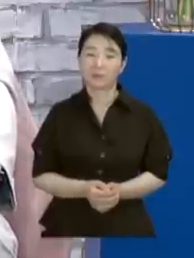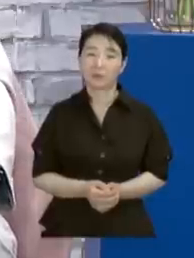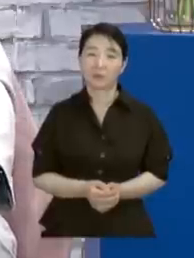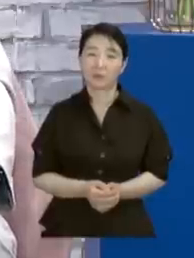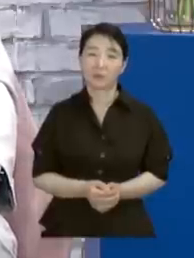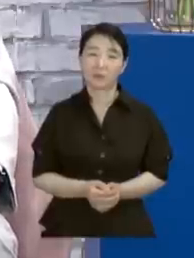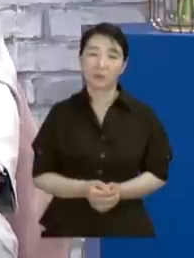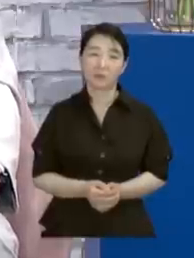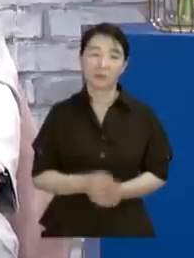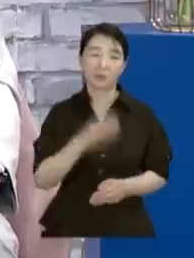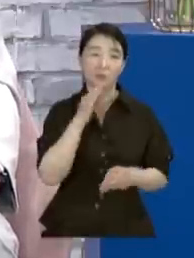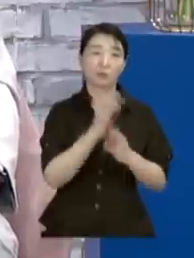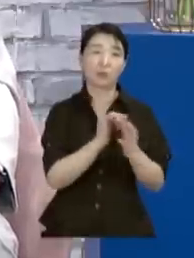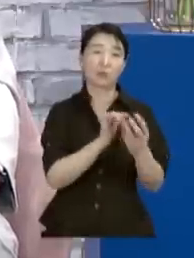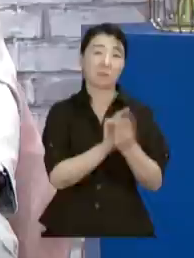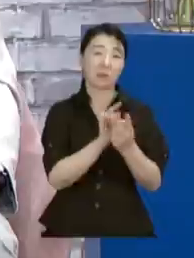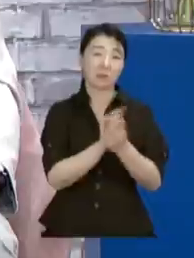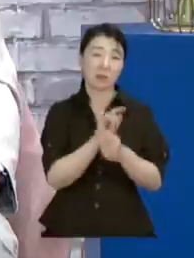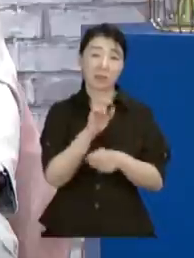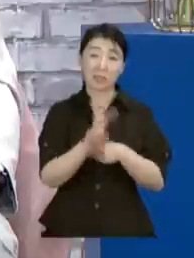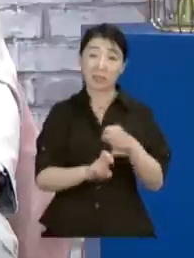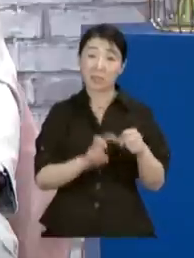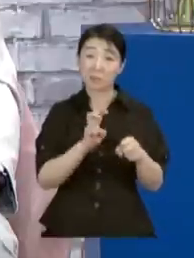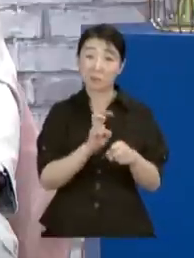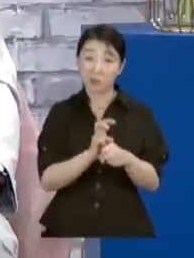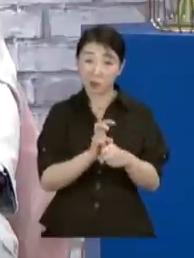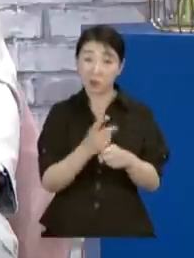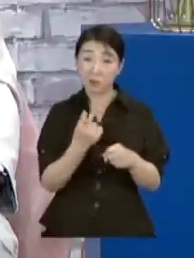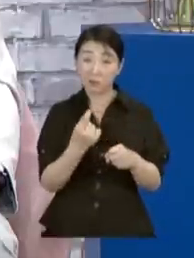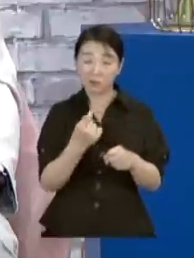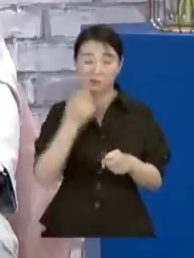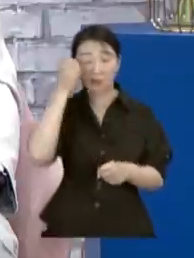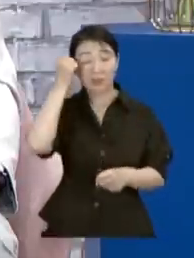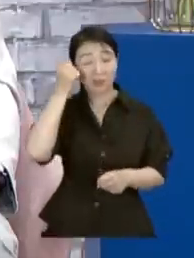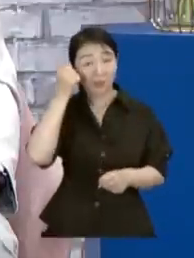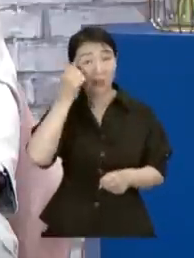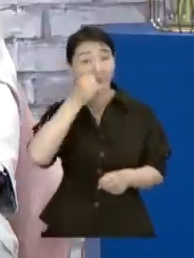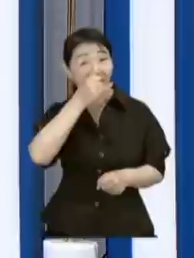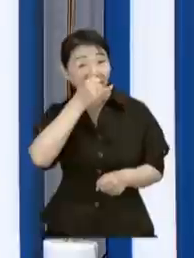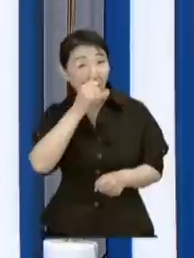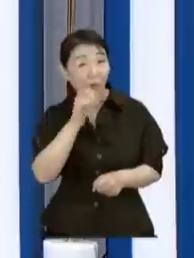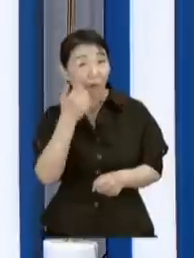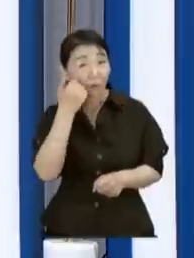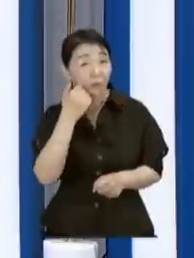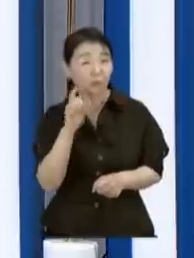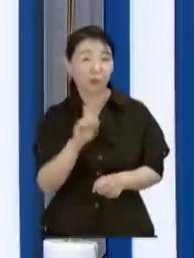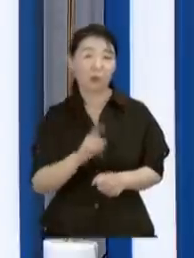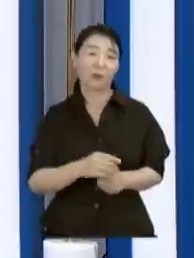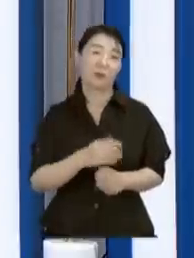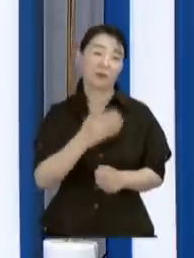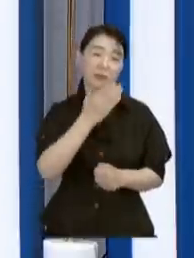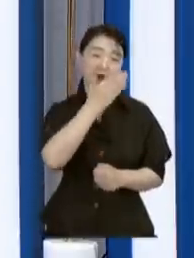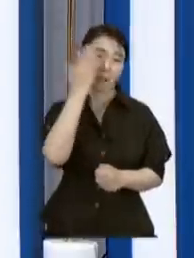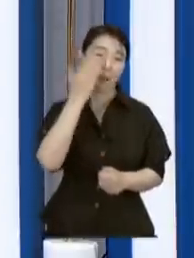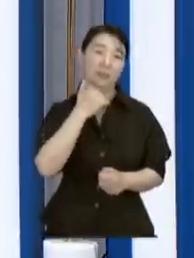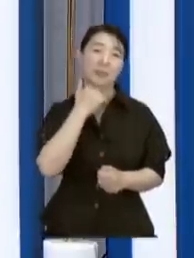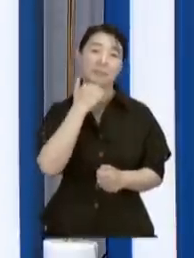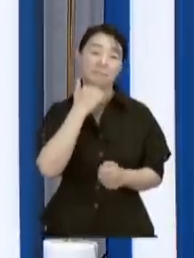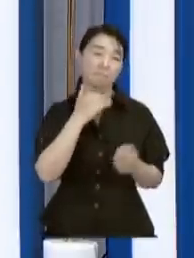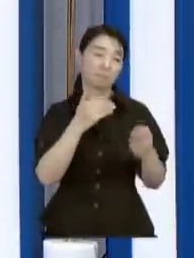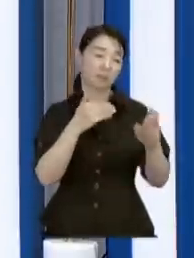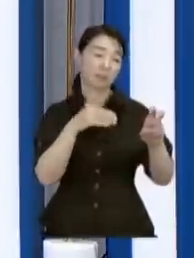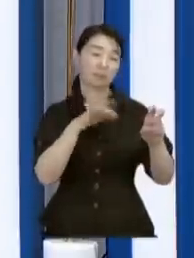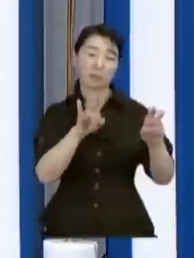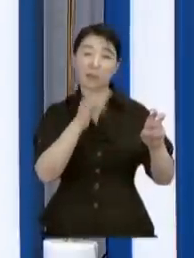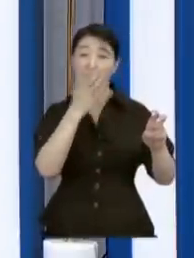탈북민을 만나오셨으면 좀 기억에 남는 분들도 아마 있을 것 같아요. 네. 예. 20대 청년이었어요. 근데 예. 유난히